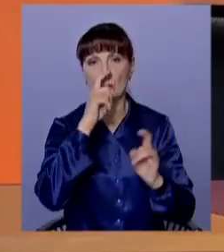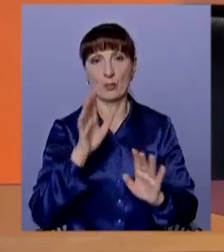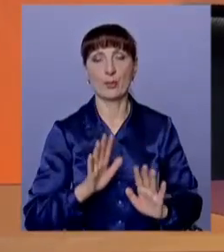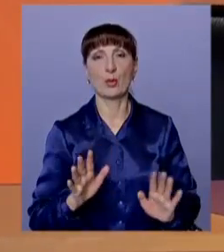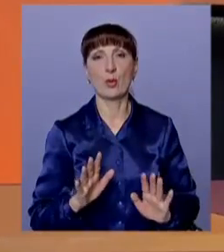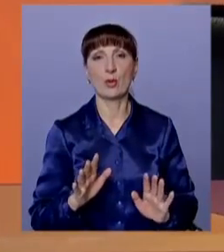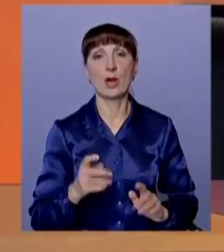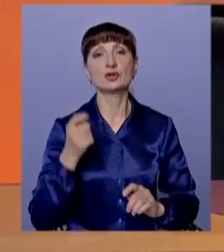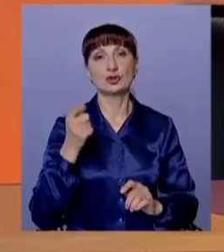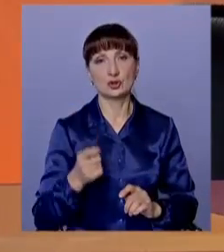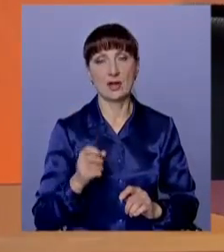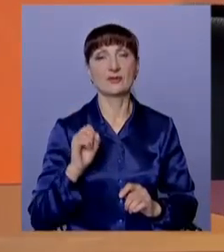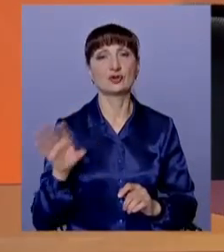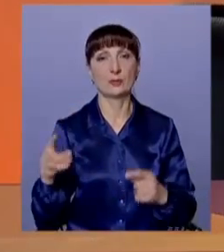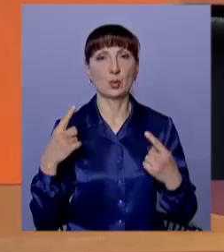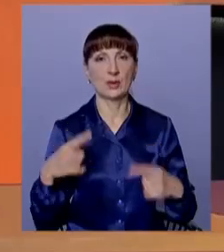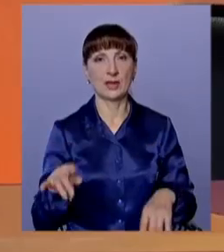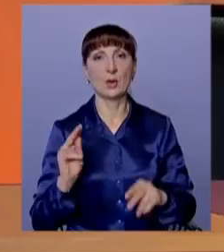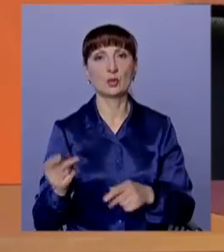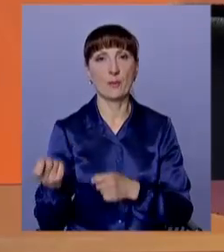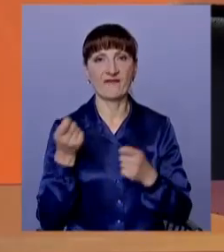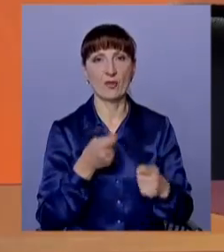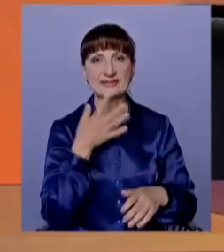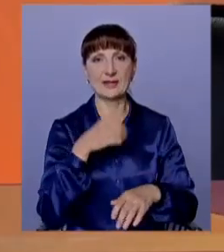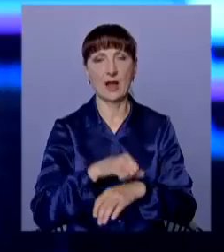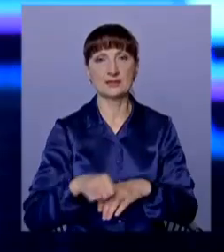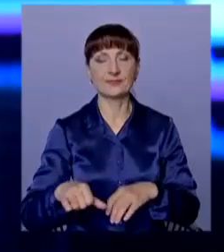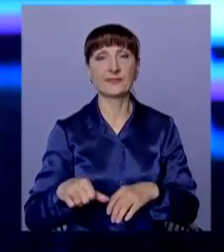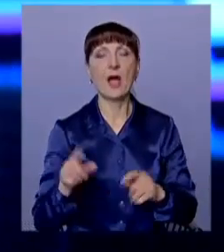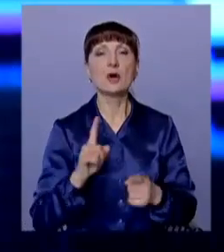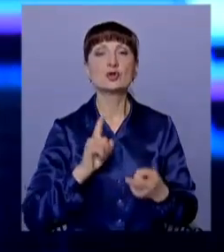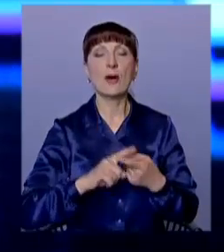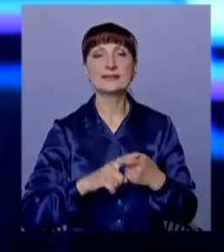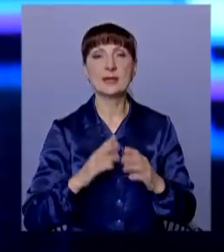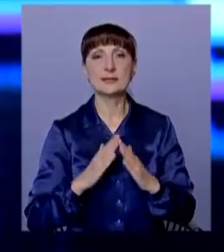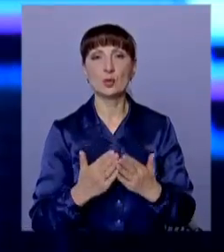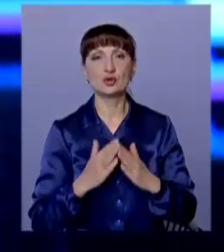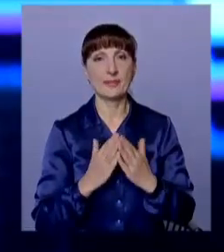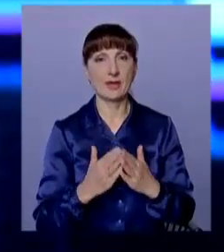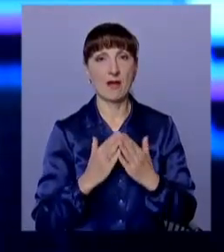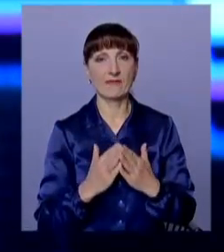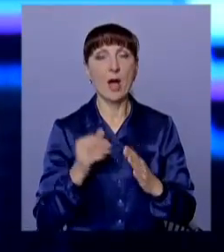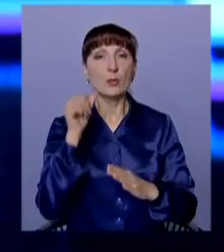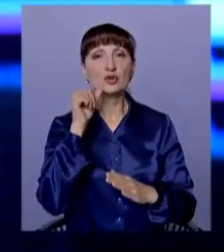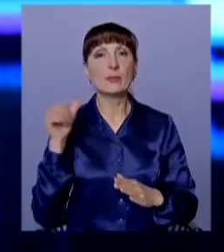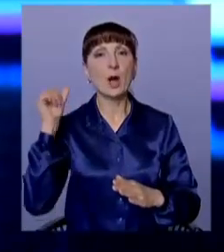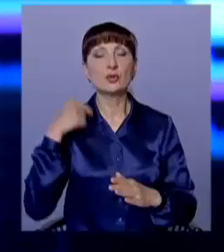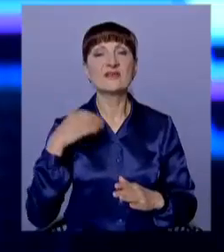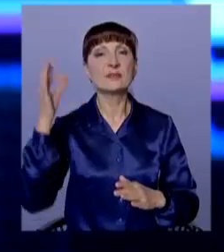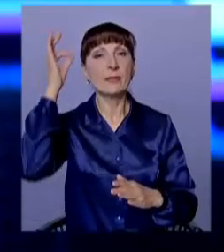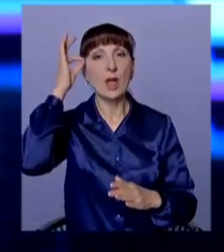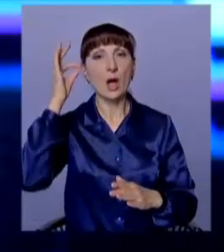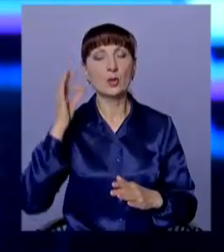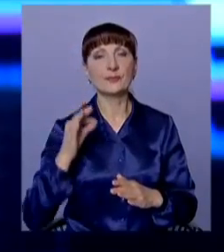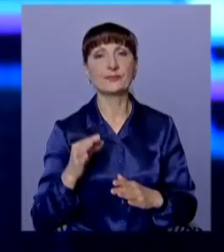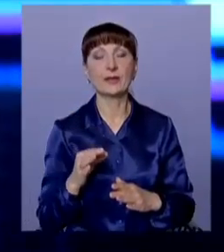намного дешевле, чем вот другие импортные товары. А вот что касается учебников. Прошлый год, вспоминаю, немножечко, так скажем,